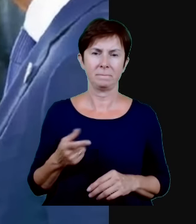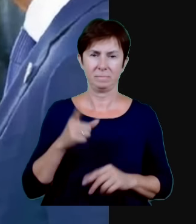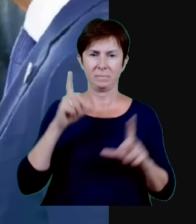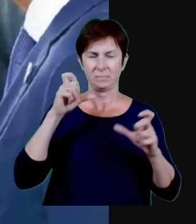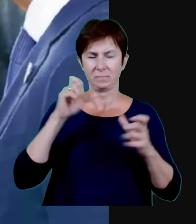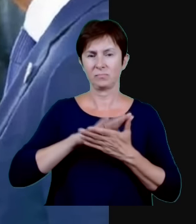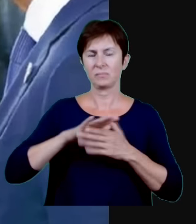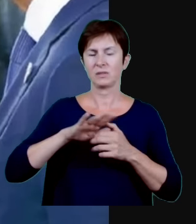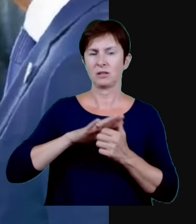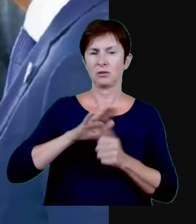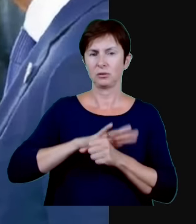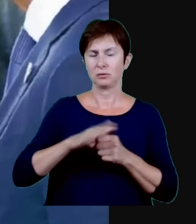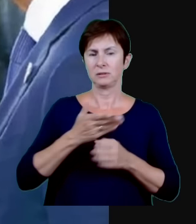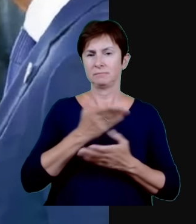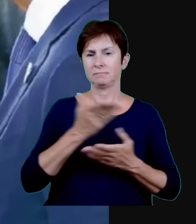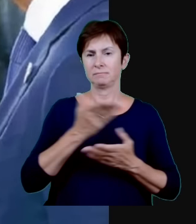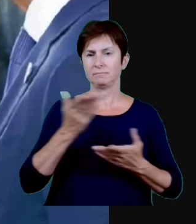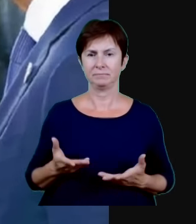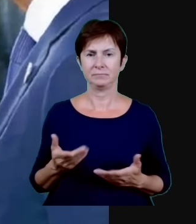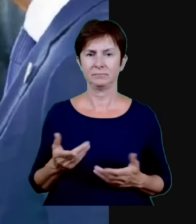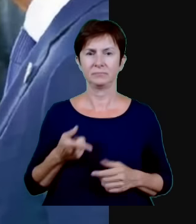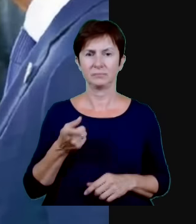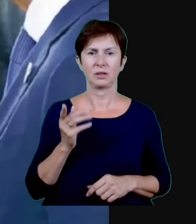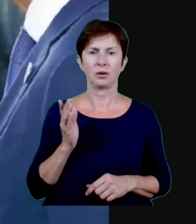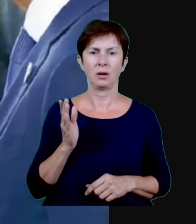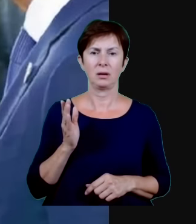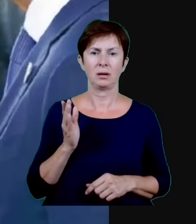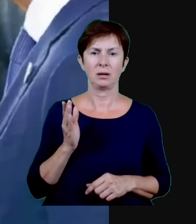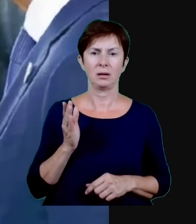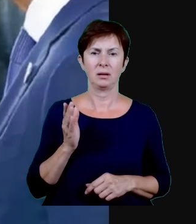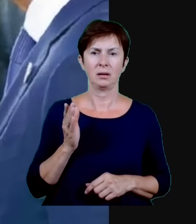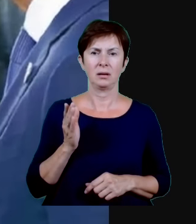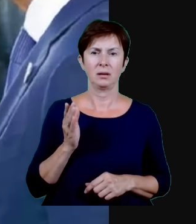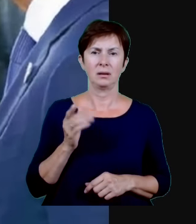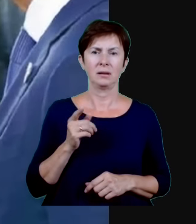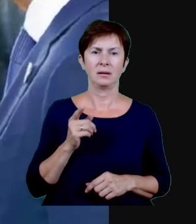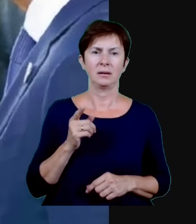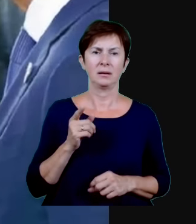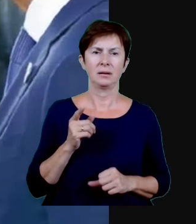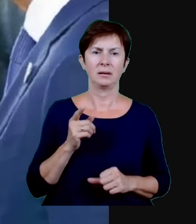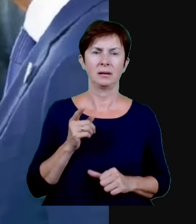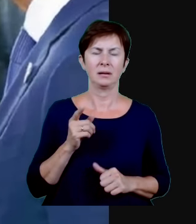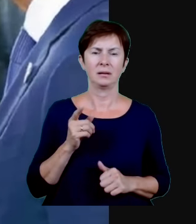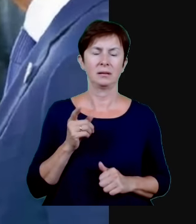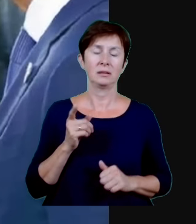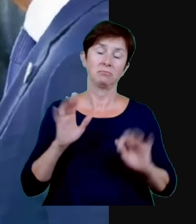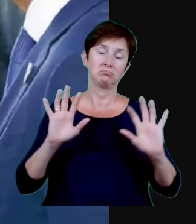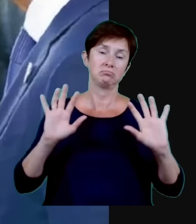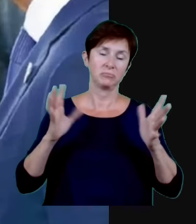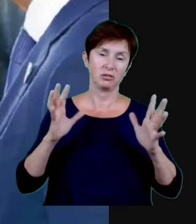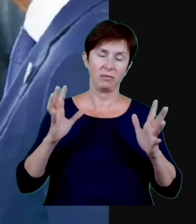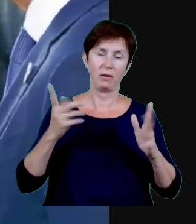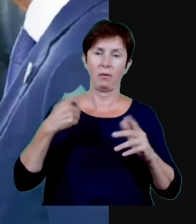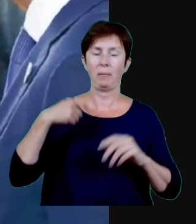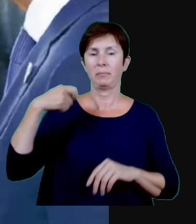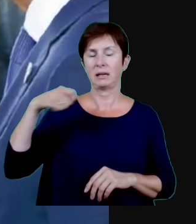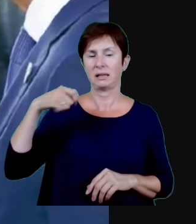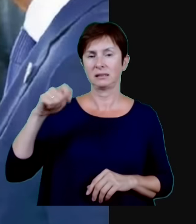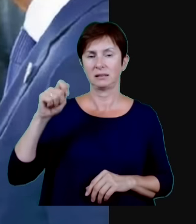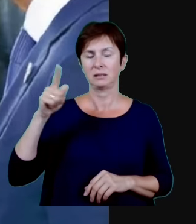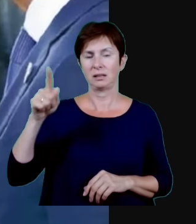odpowiedziało Tuskowi i będzie mu te ataki pamiętać więc no Chwała panu prezydentowi